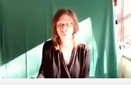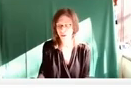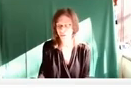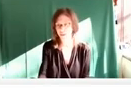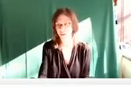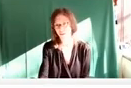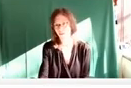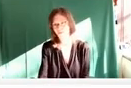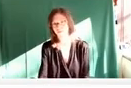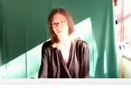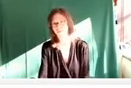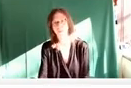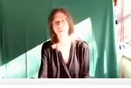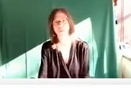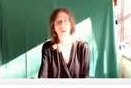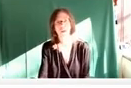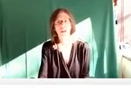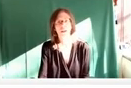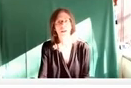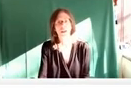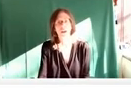tellement plus avancé.